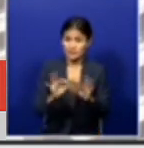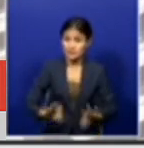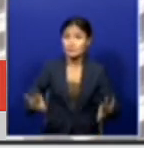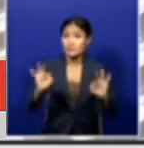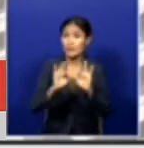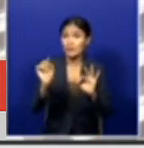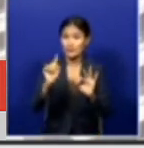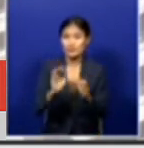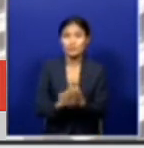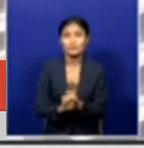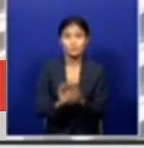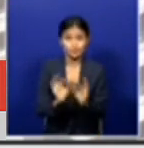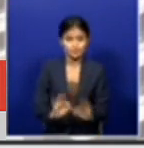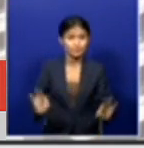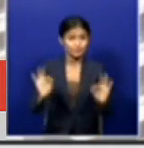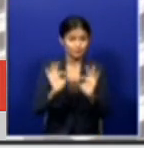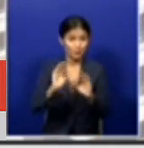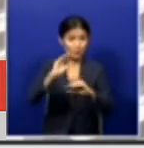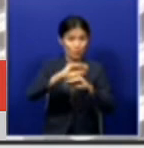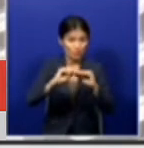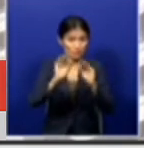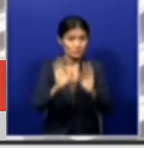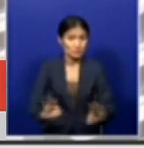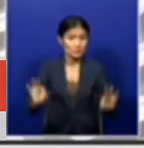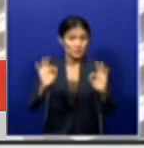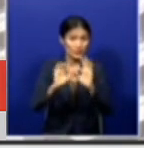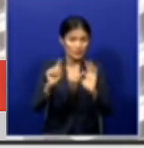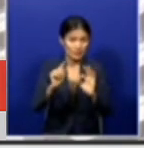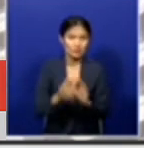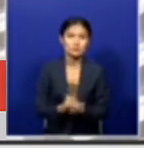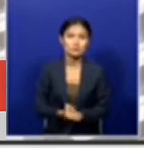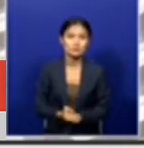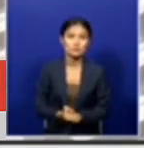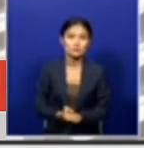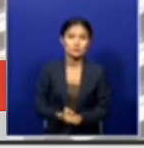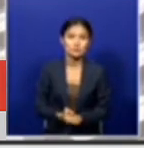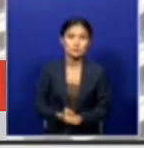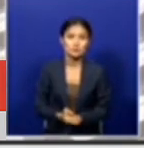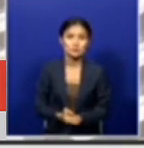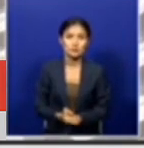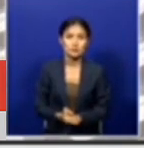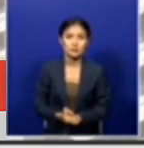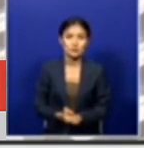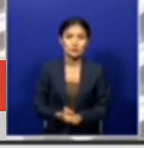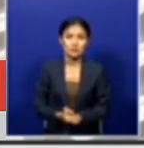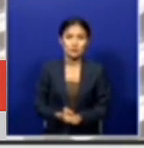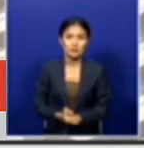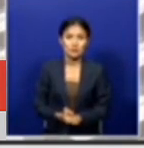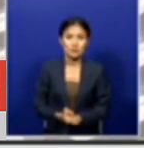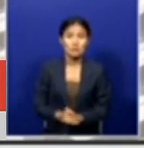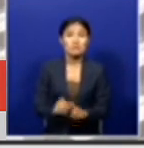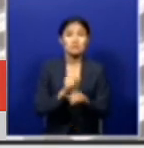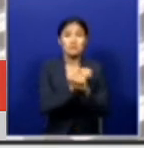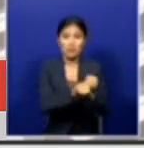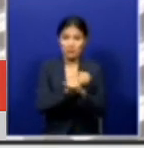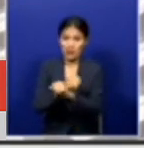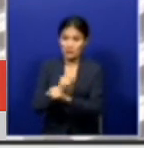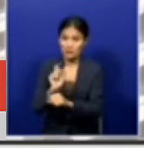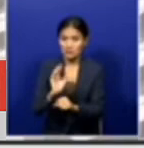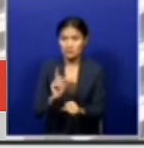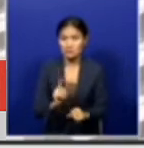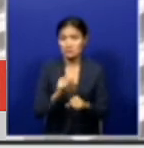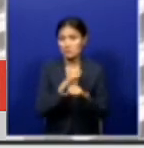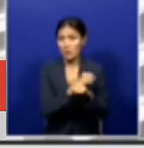โครงการนี้คือต้องขจัดเหลือบหรือป้องกันเหลือบที่จะมาหากินกับยางพา